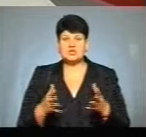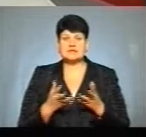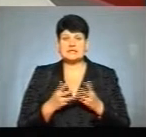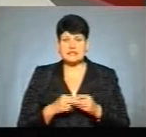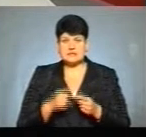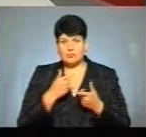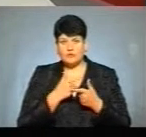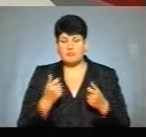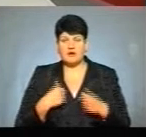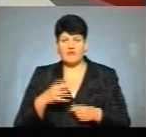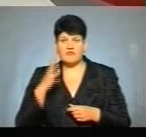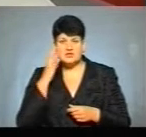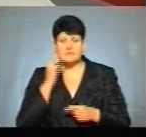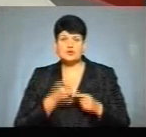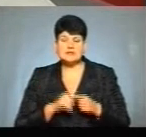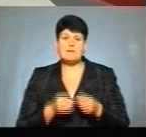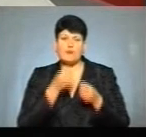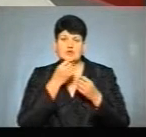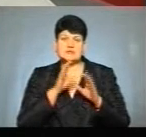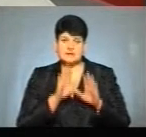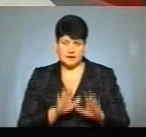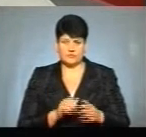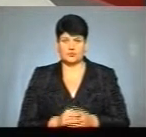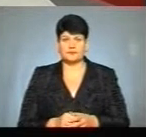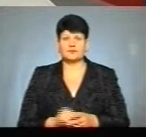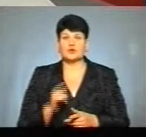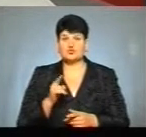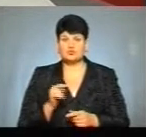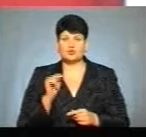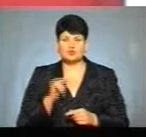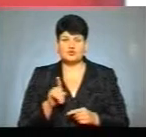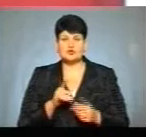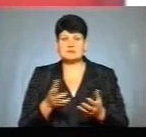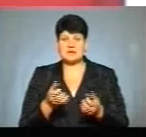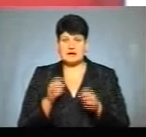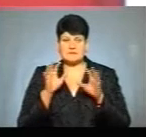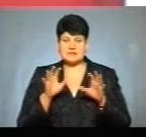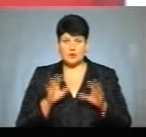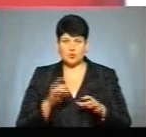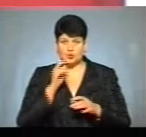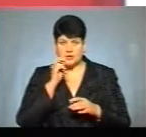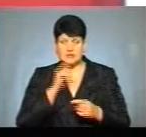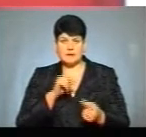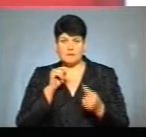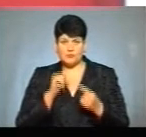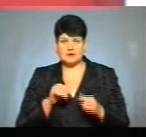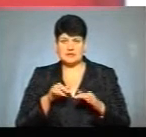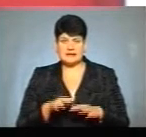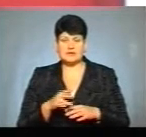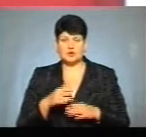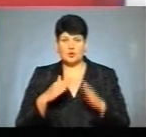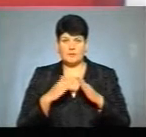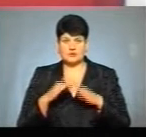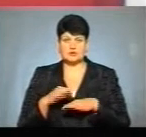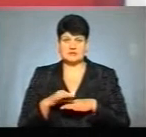повідомлень, ми вважаємо, що це позитивно. Чому? Тому що з прийняттям закону України з попередження протидії домашньому насильству в